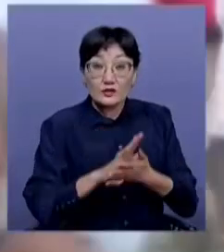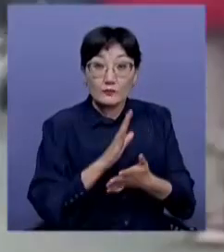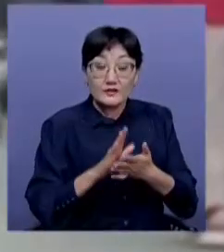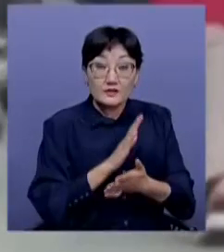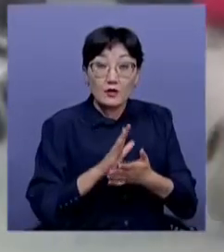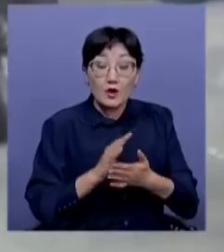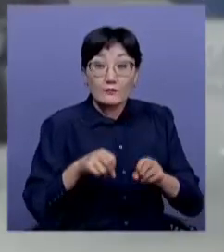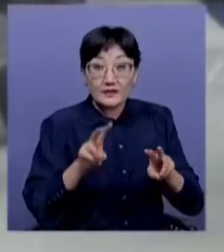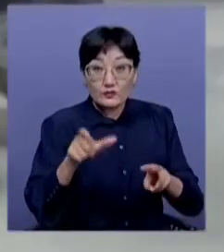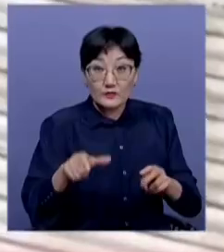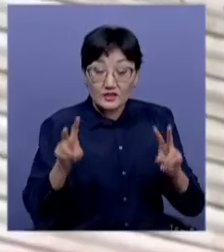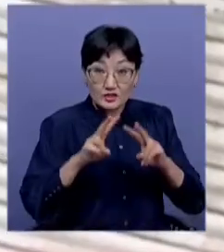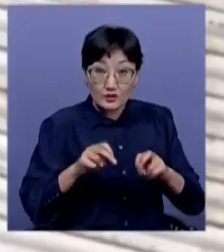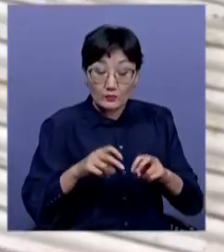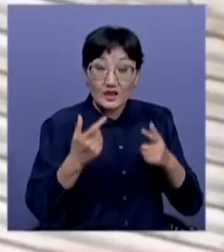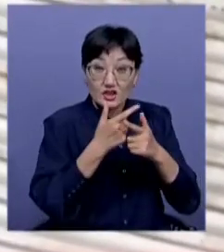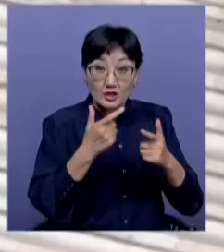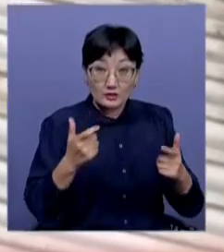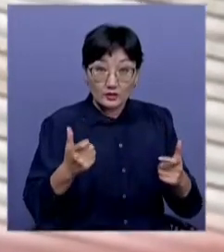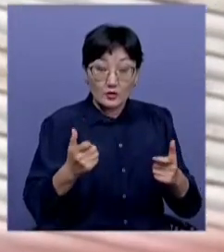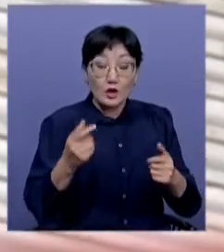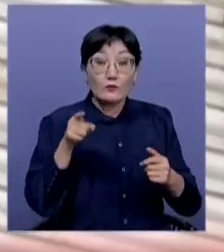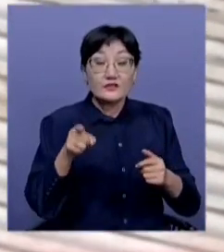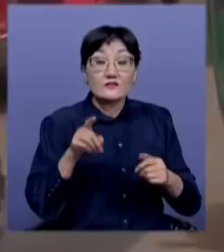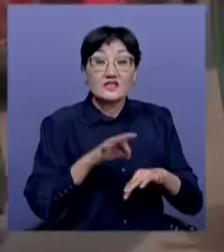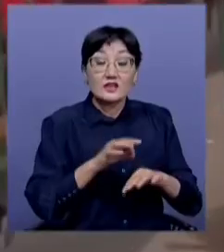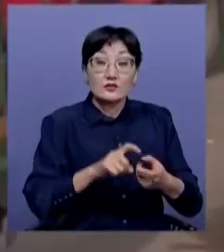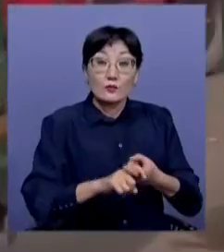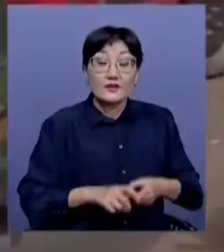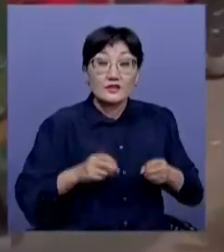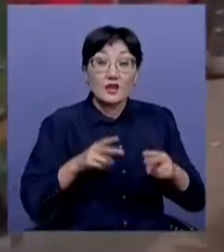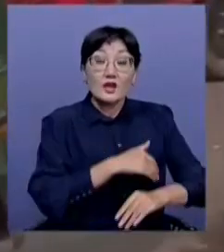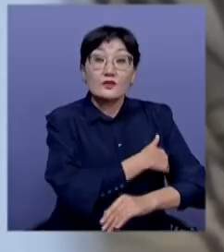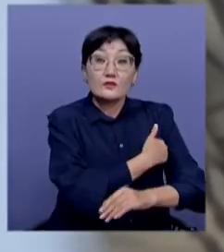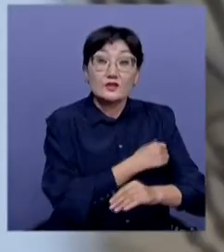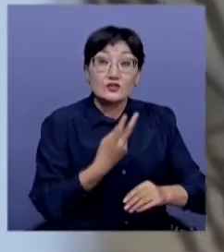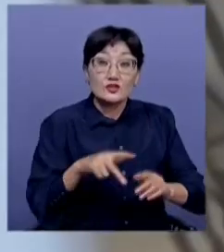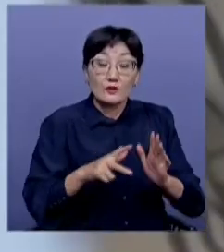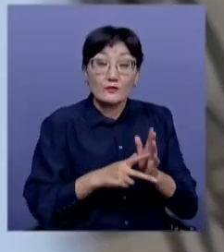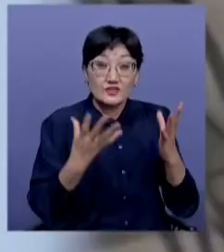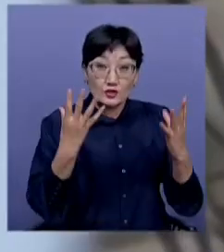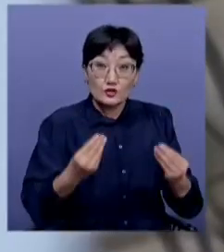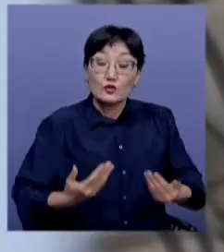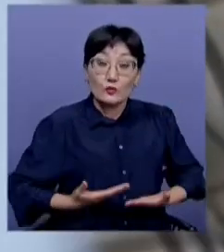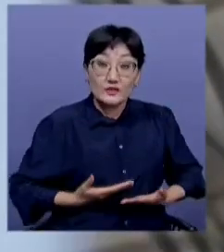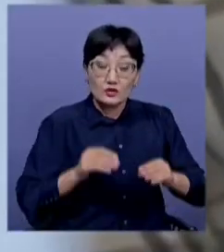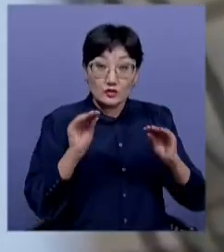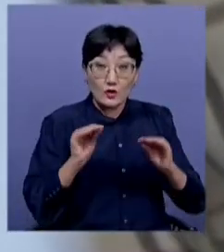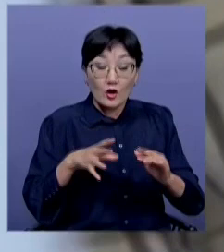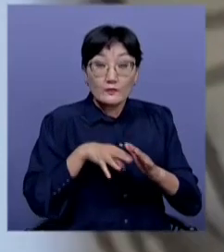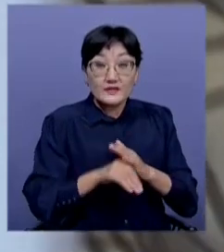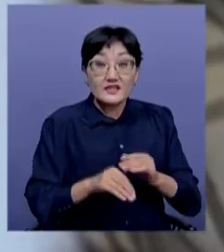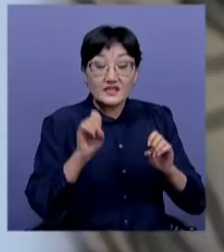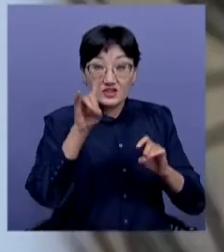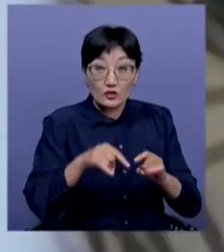австралиялық мамандардың зерттеуін жариялаған екен. Онда коронавирус қалыпты температурада 28 күн өмір сүретіні жазылған. Әсіресе